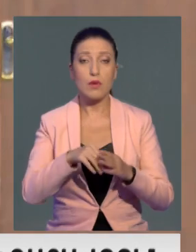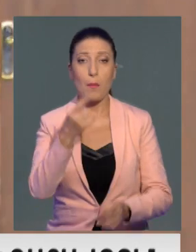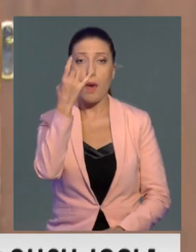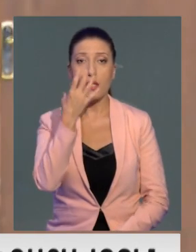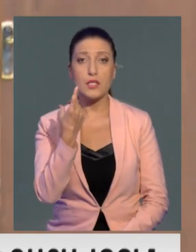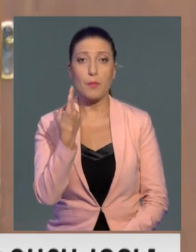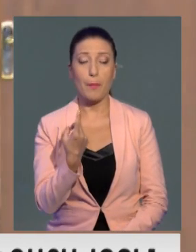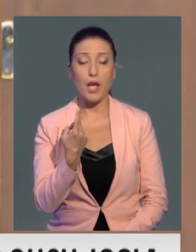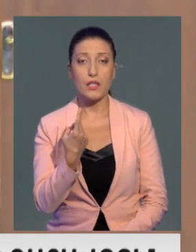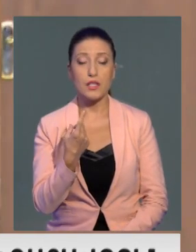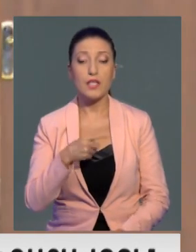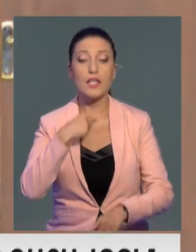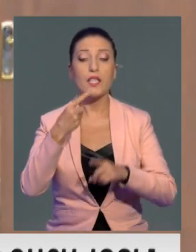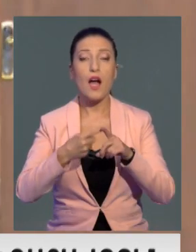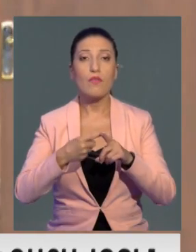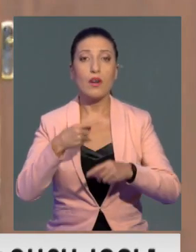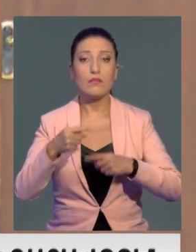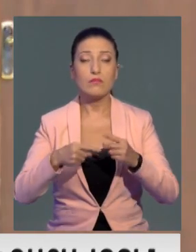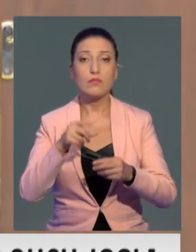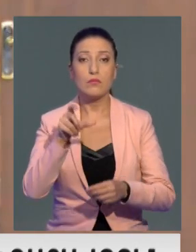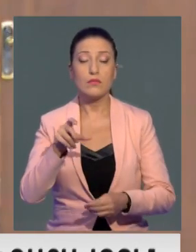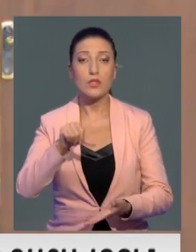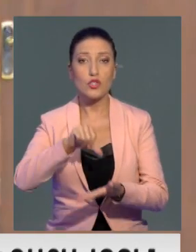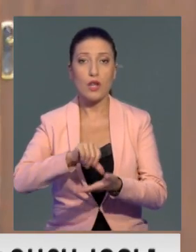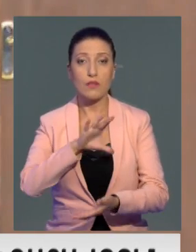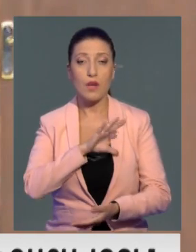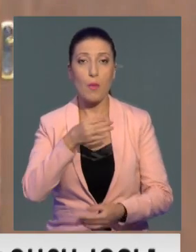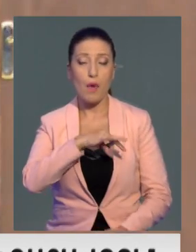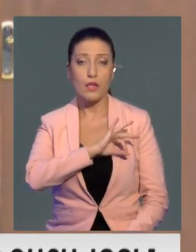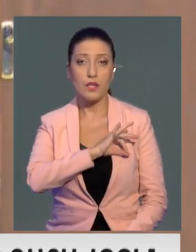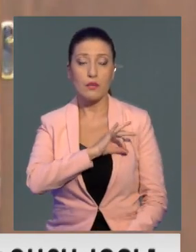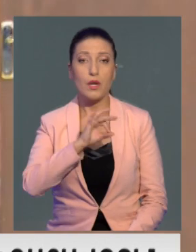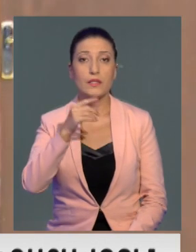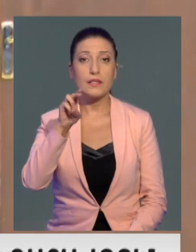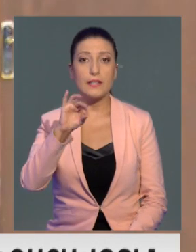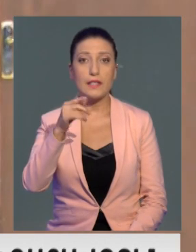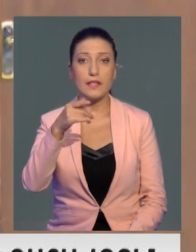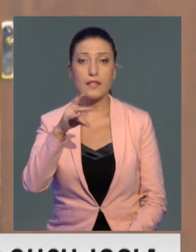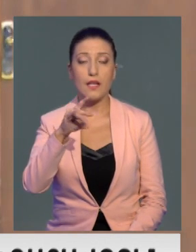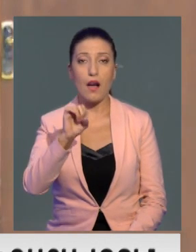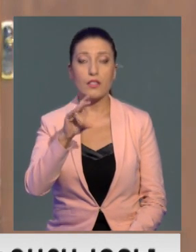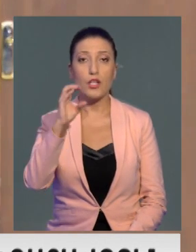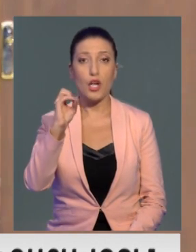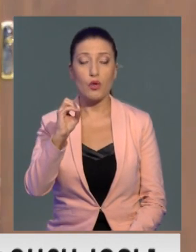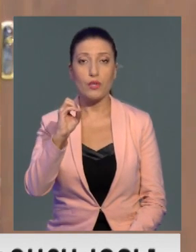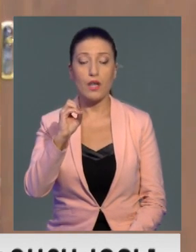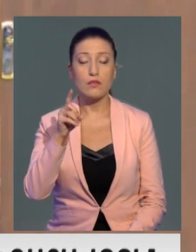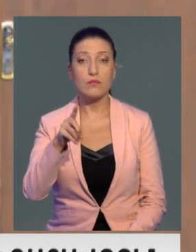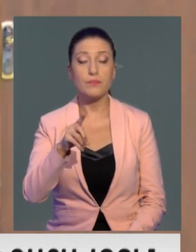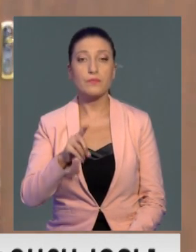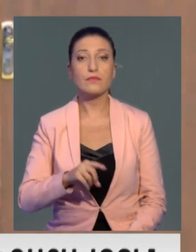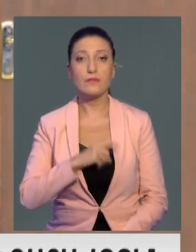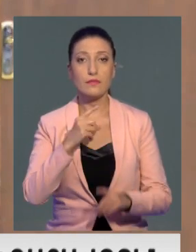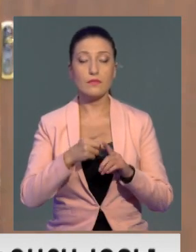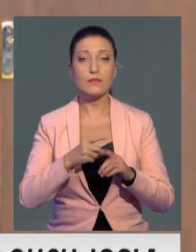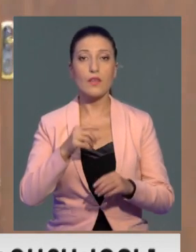տուժողների իրավահաջորդ ներկայացուցիչ նշանակվեց փաստաբան Տիգրան Եգորյանը, ով ըստ էության հաջորդելու է